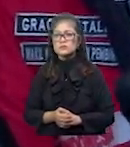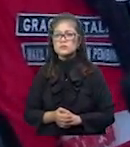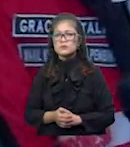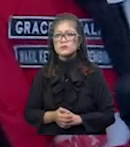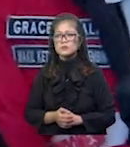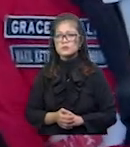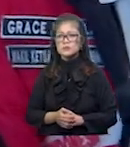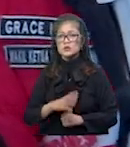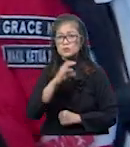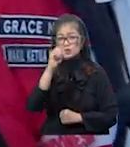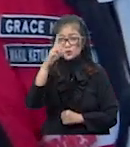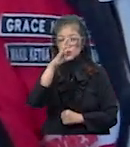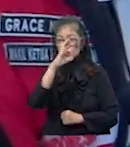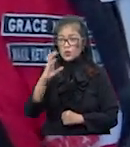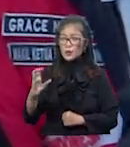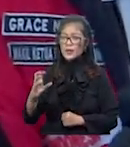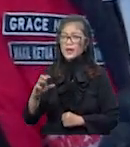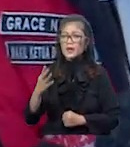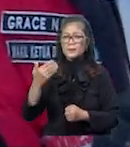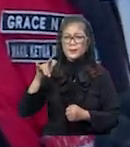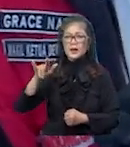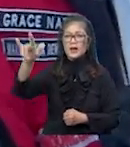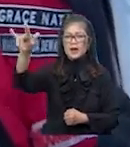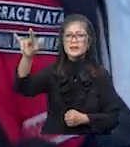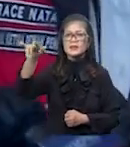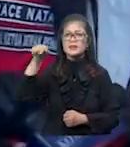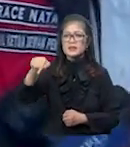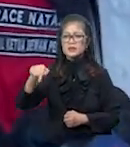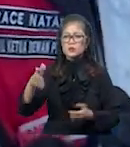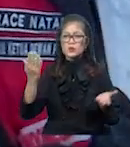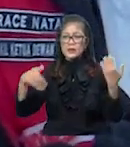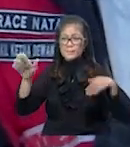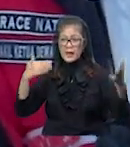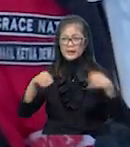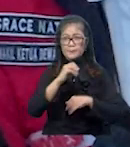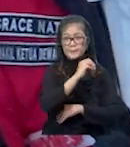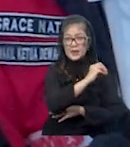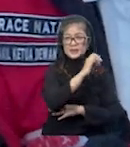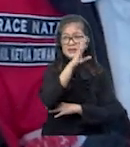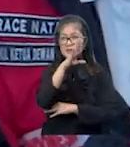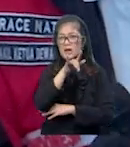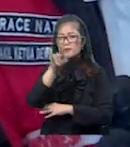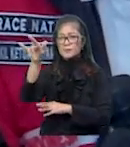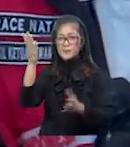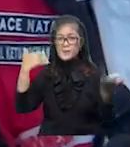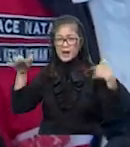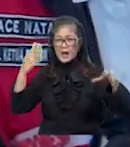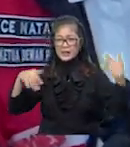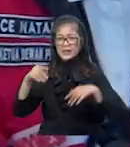sore saya ke Bali. Pagi siang masih di Jakarta dan besok itu Rebu